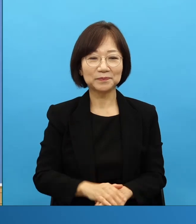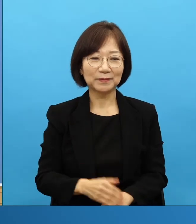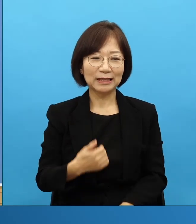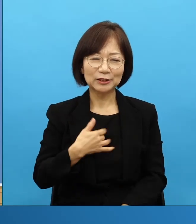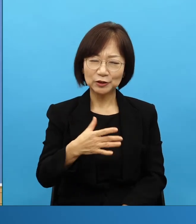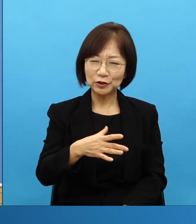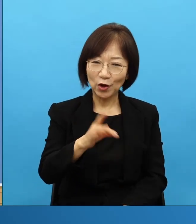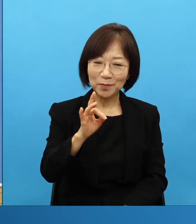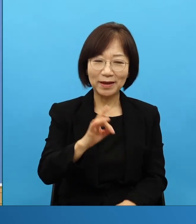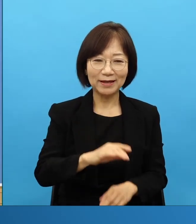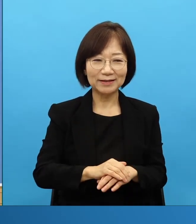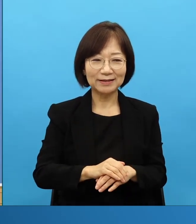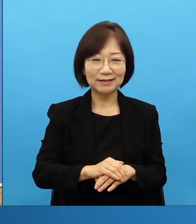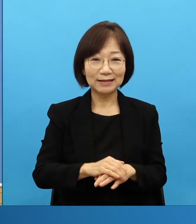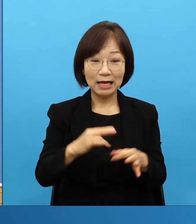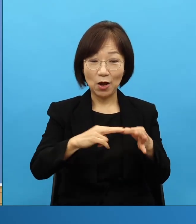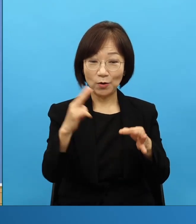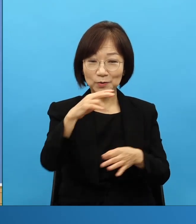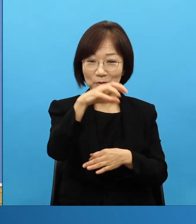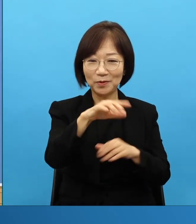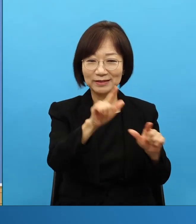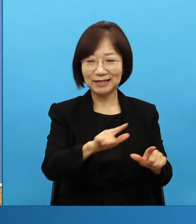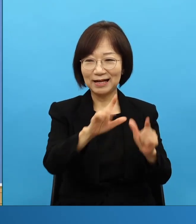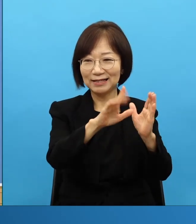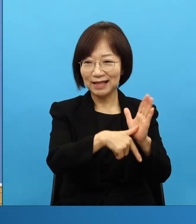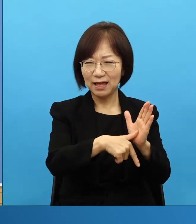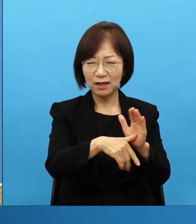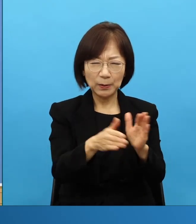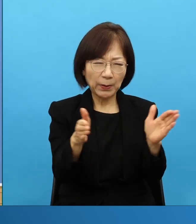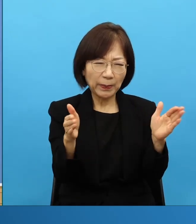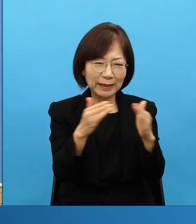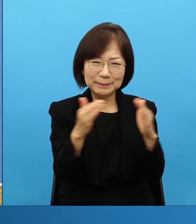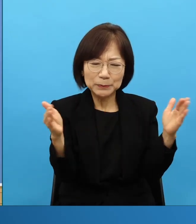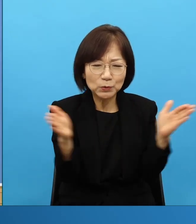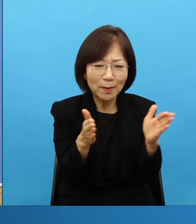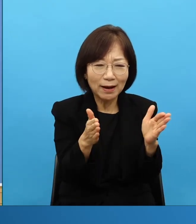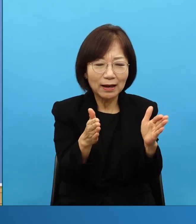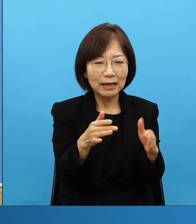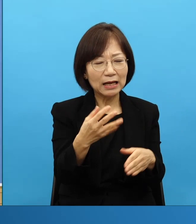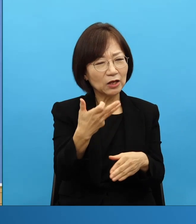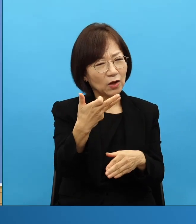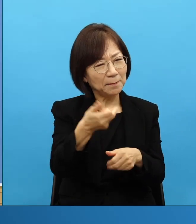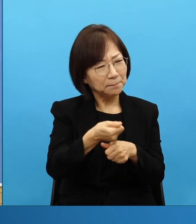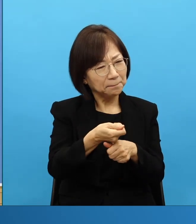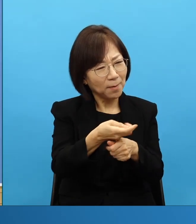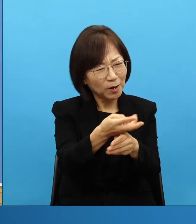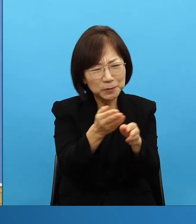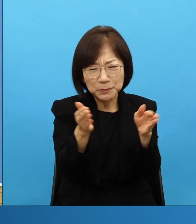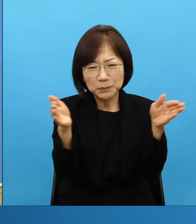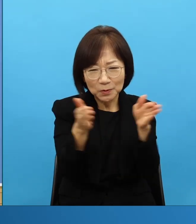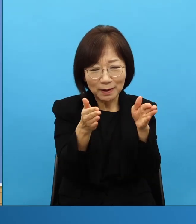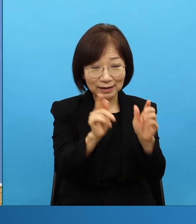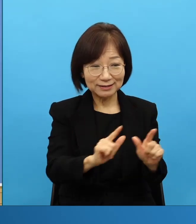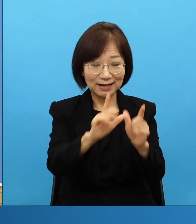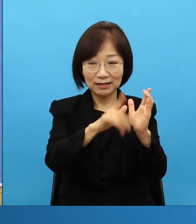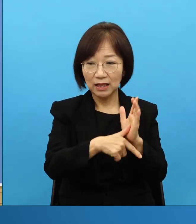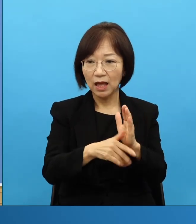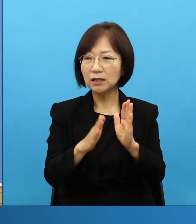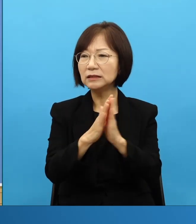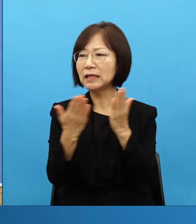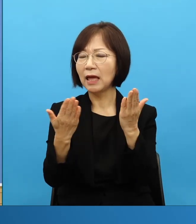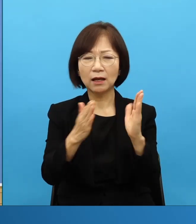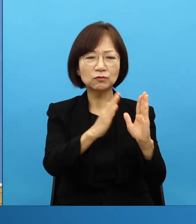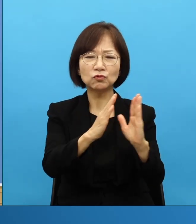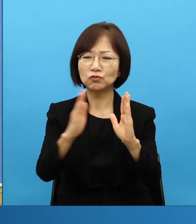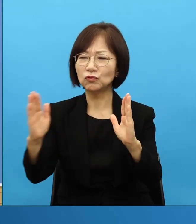이래 살았는데 책 놔둘 데가 없는 거예요. I remember when I first came into this neighborhood, this village, I lived in a house with maybe 36 square